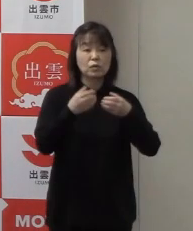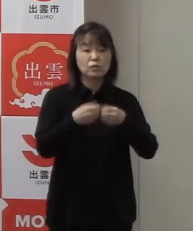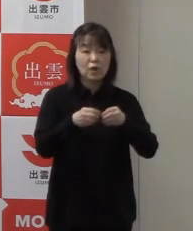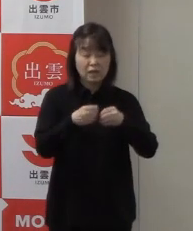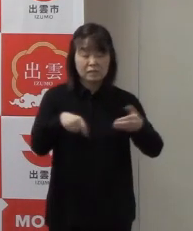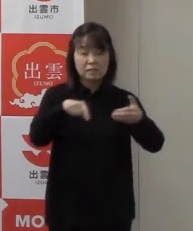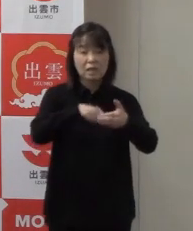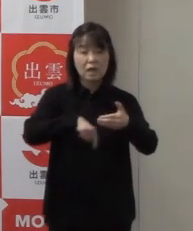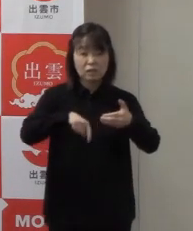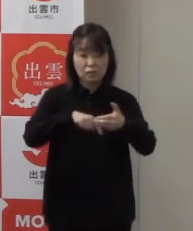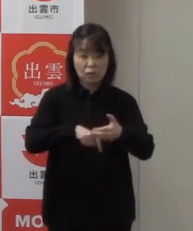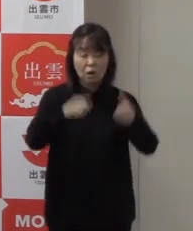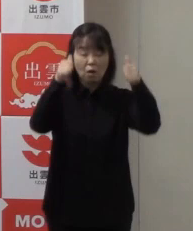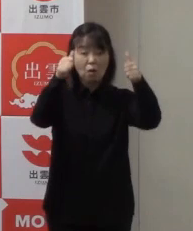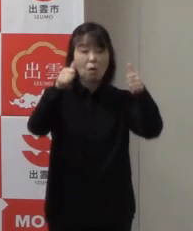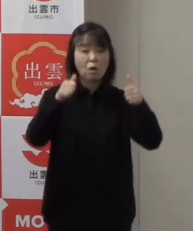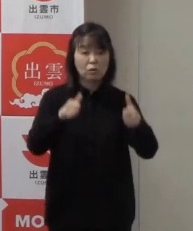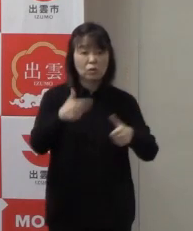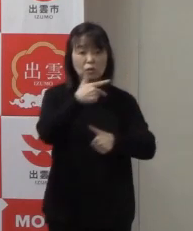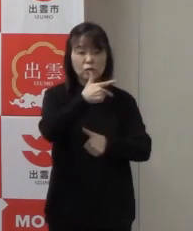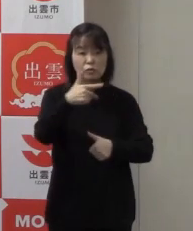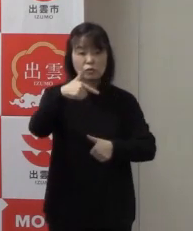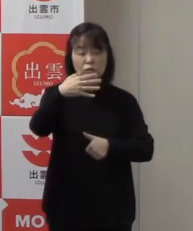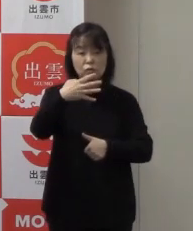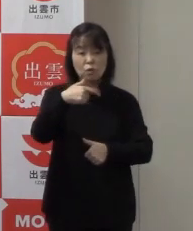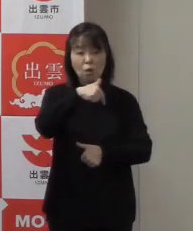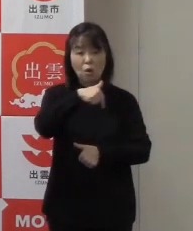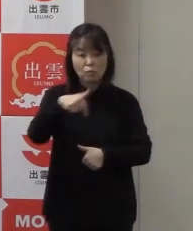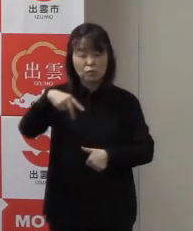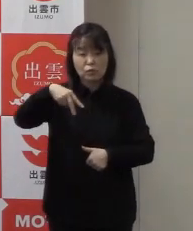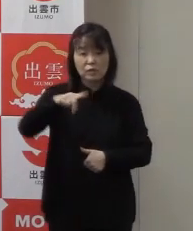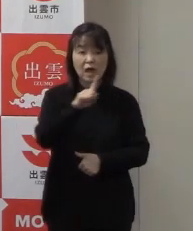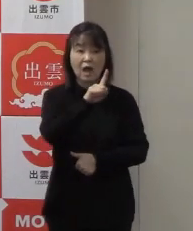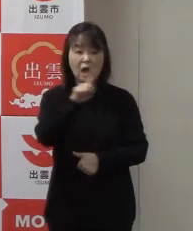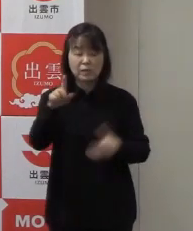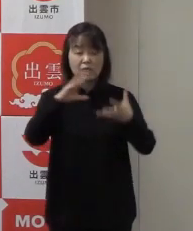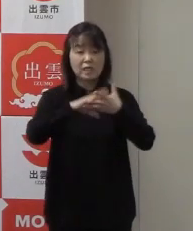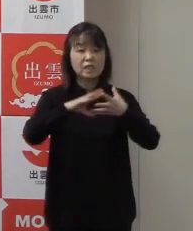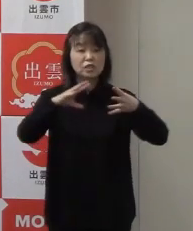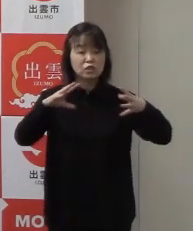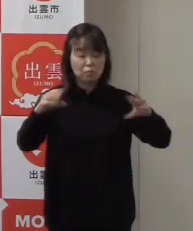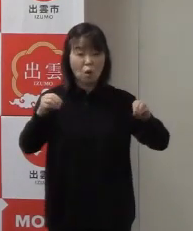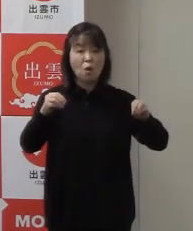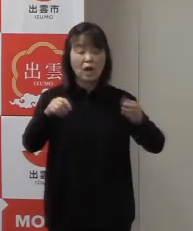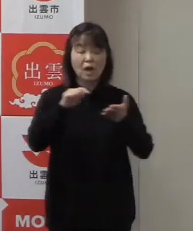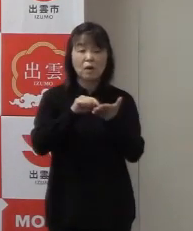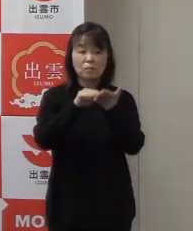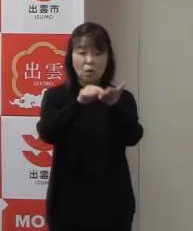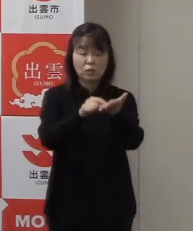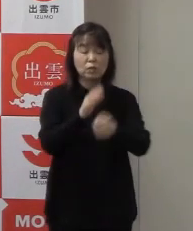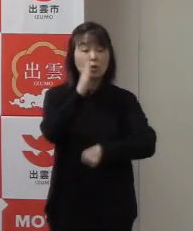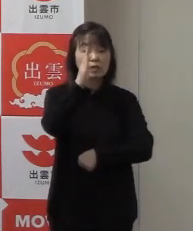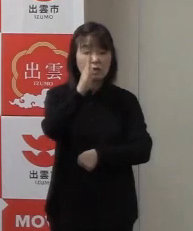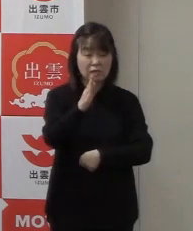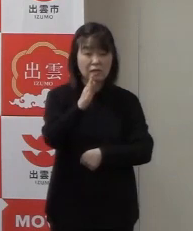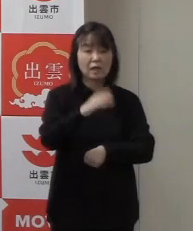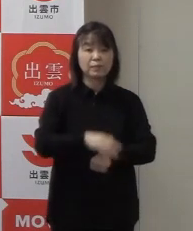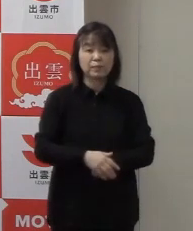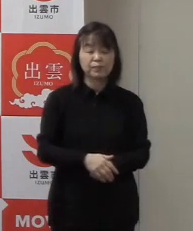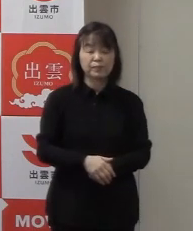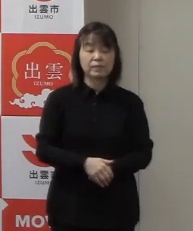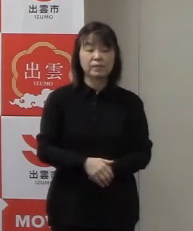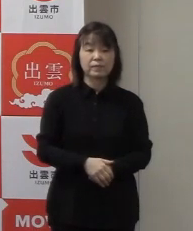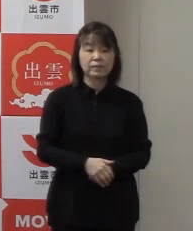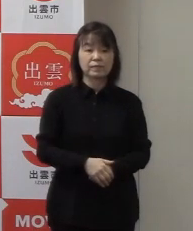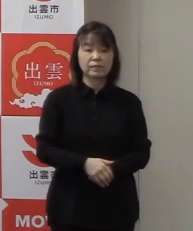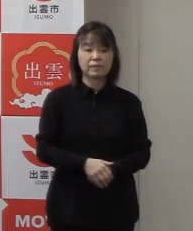ホームページジョブナビ出雲から申し込んでいただければと思います。またチラシのところはこの QR コードを、これは違う